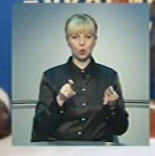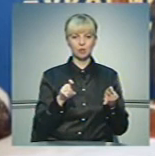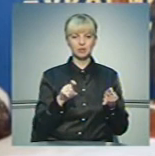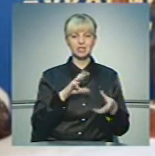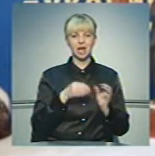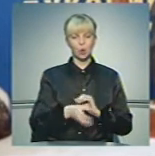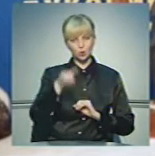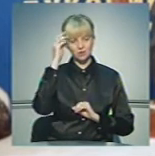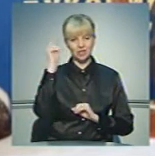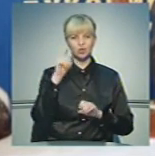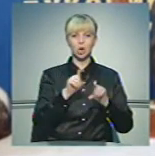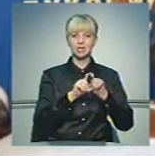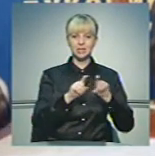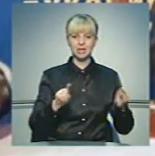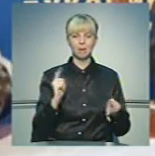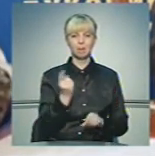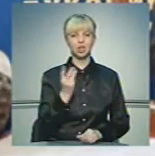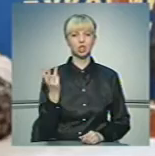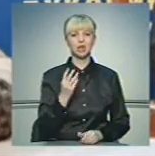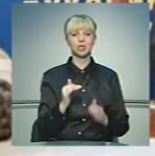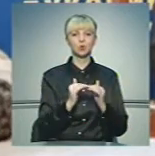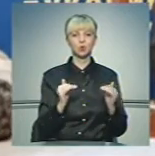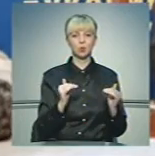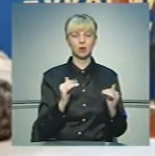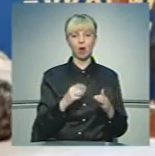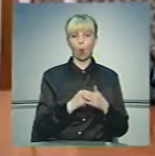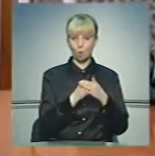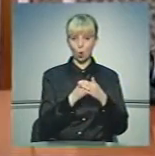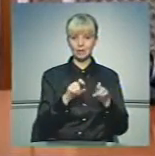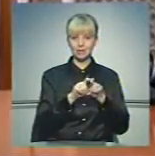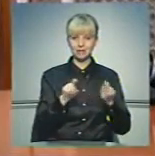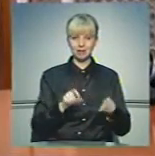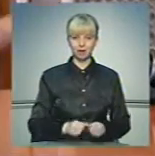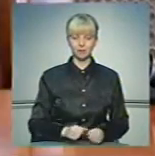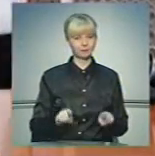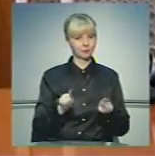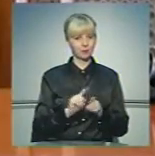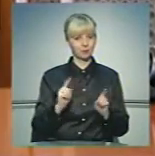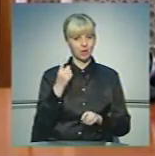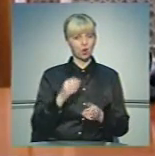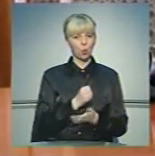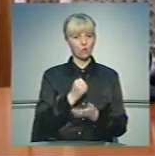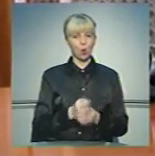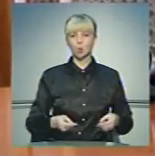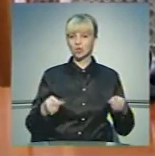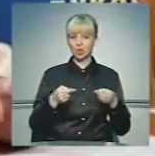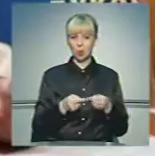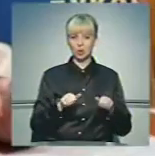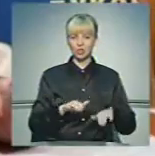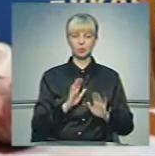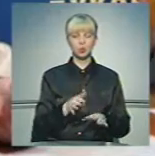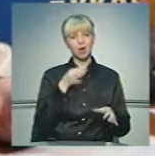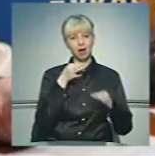Вашківецький загальноосвітній навчальний заклад 1-3 ступенів як опорний заклад. Однак перш ніж ухвалити остаточне рішення,